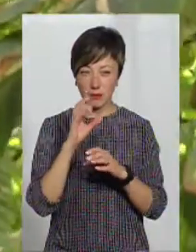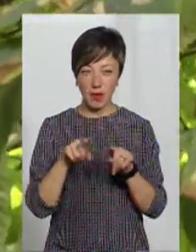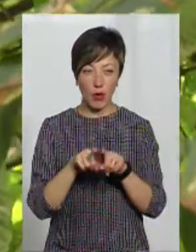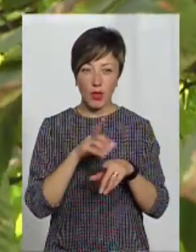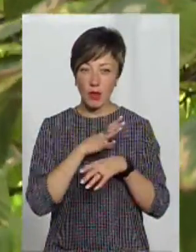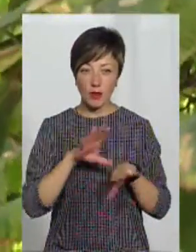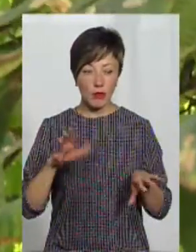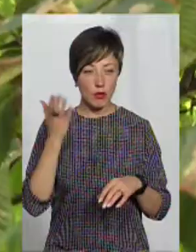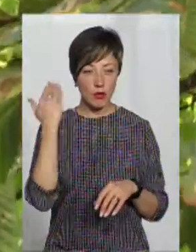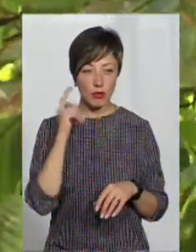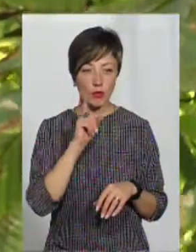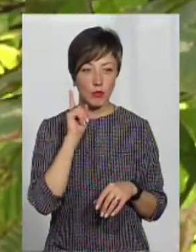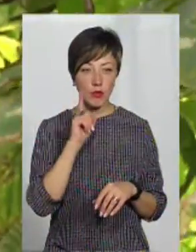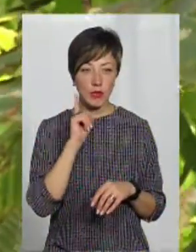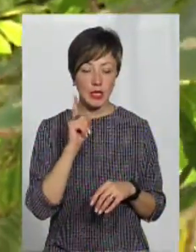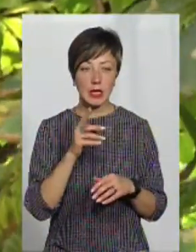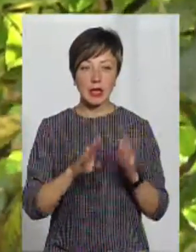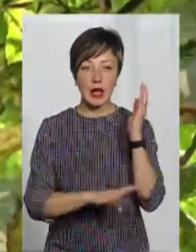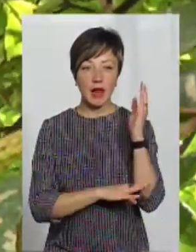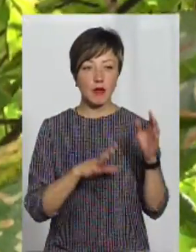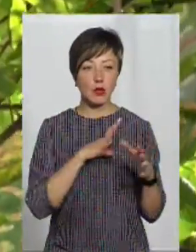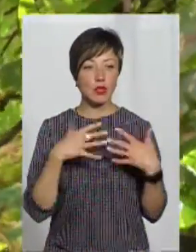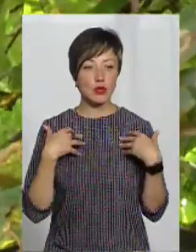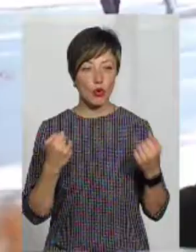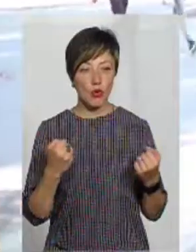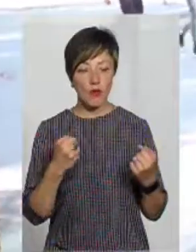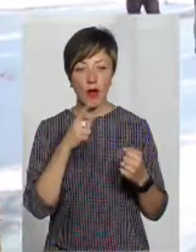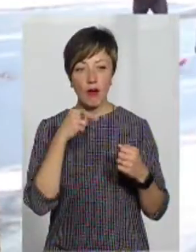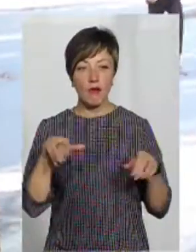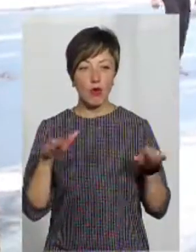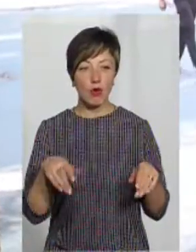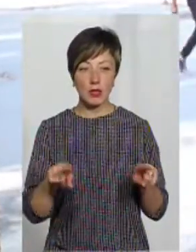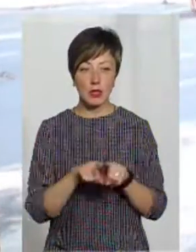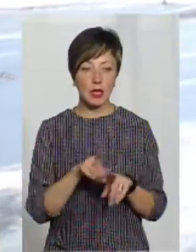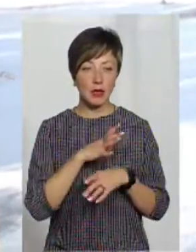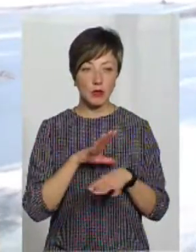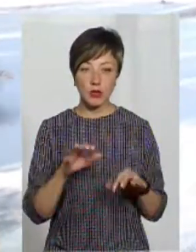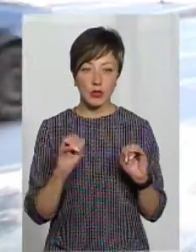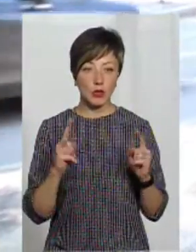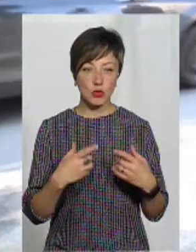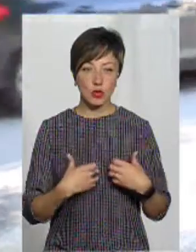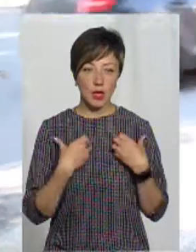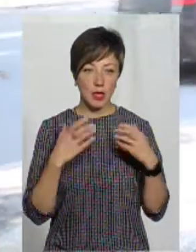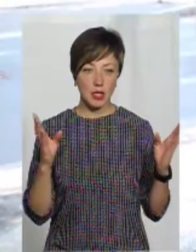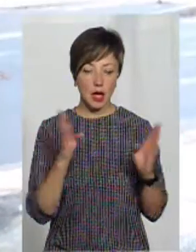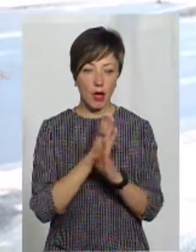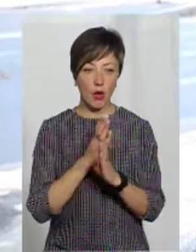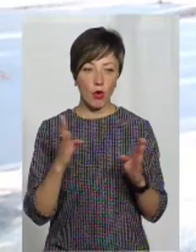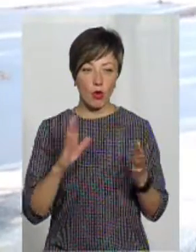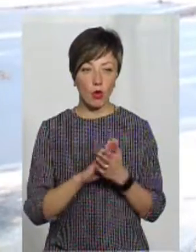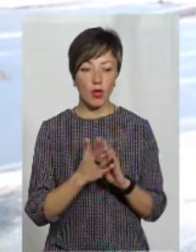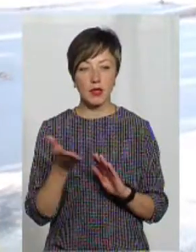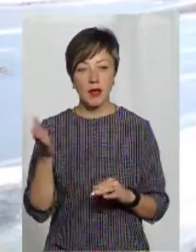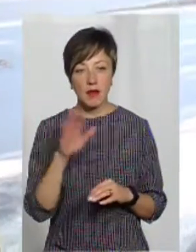не було за моєї молодості. Дерева були здоровими, ворон стільки не було. А зараз дуже страшна екологія.